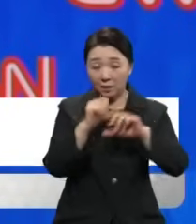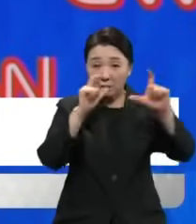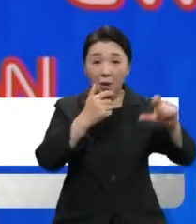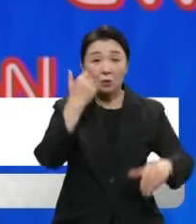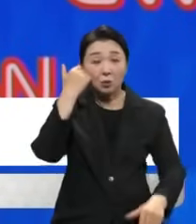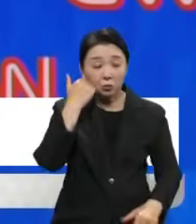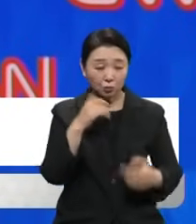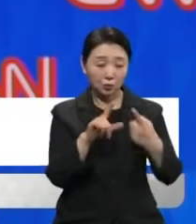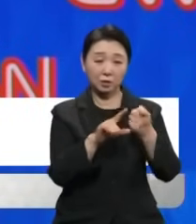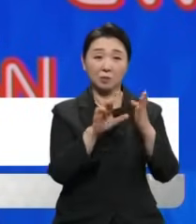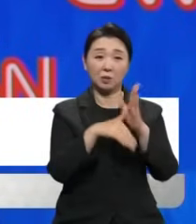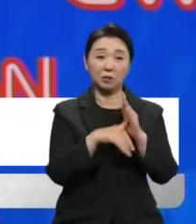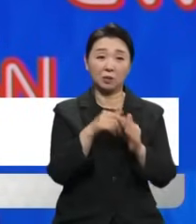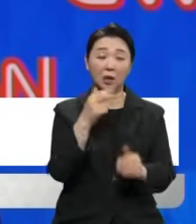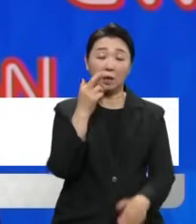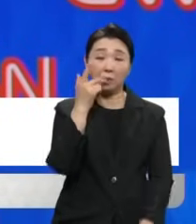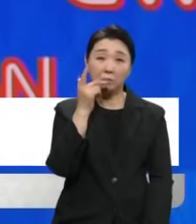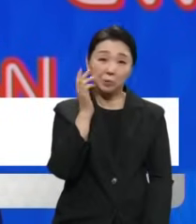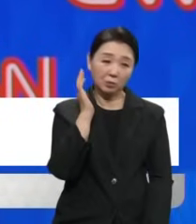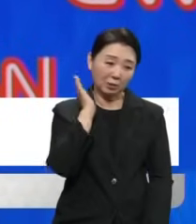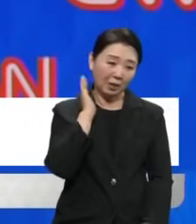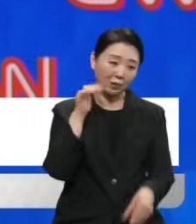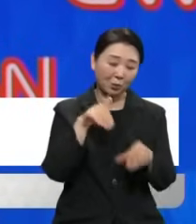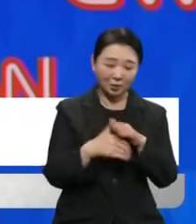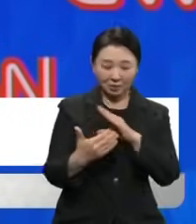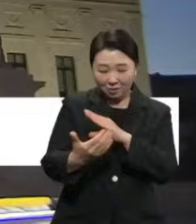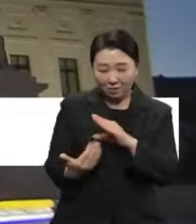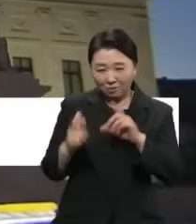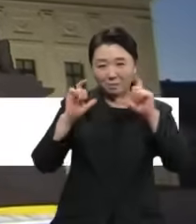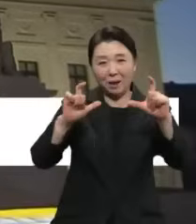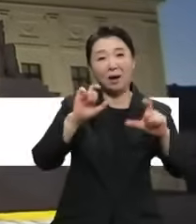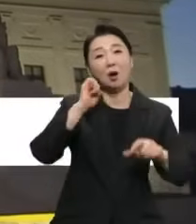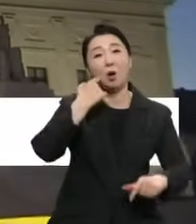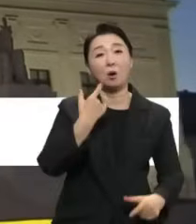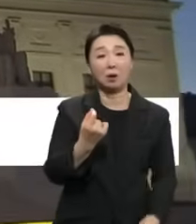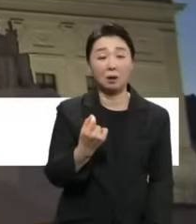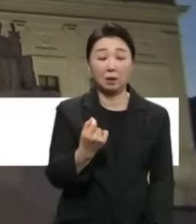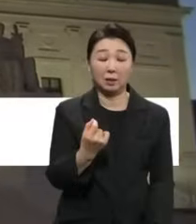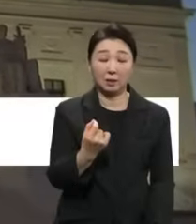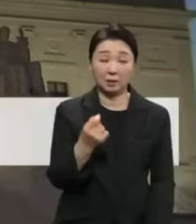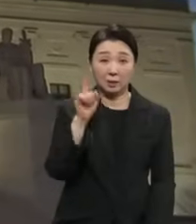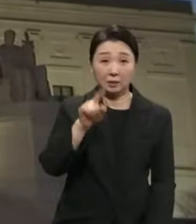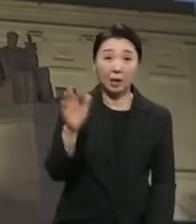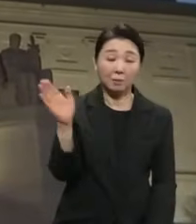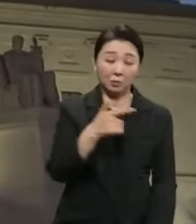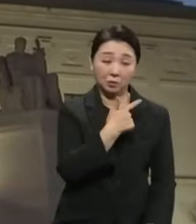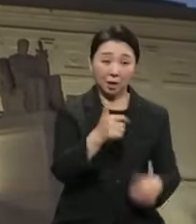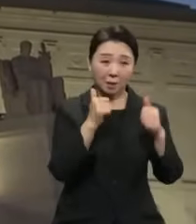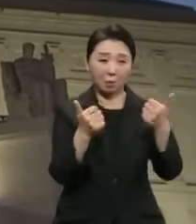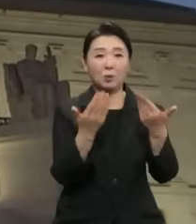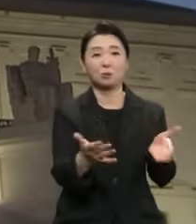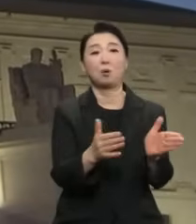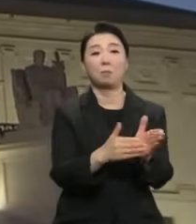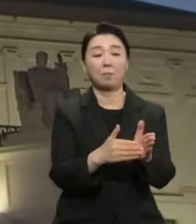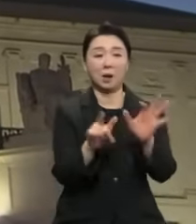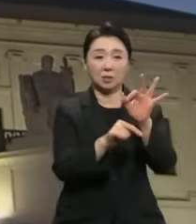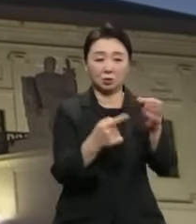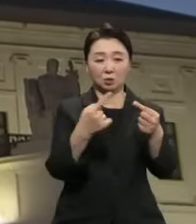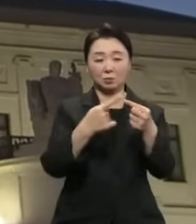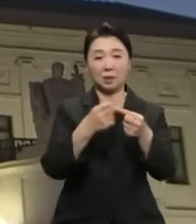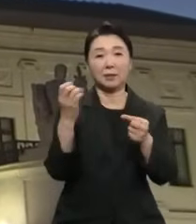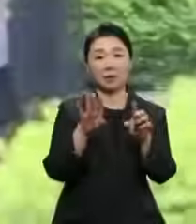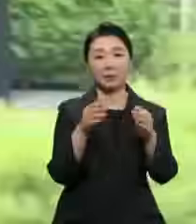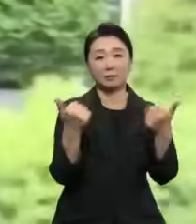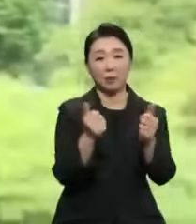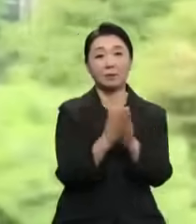오는 11월 미국 대선 전에 보기 힘들게 됐습니다. 내일부터 휴정에 들어가는 연방대법원은 10월 첫째 주에 다시 문을